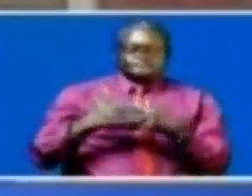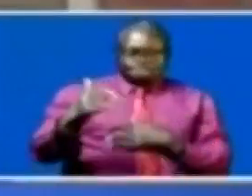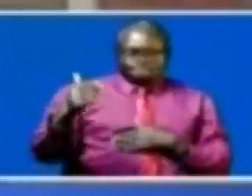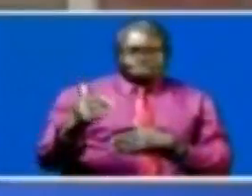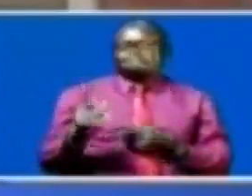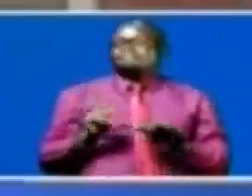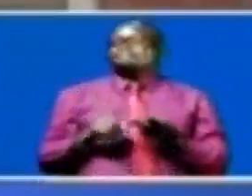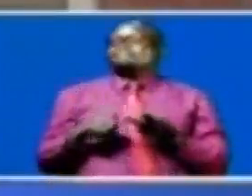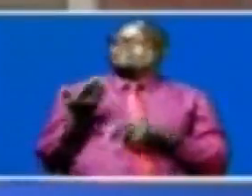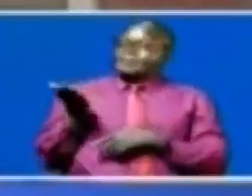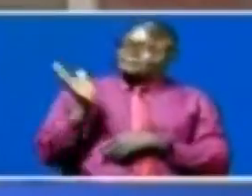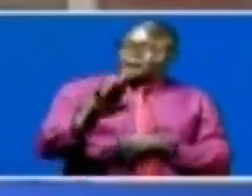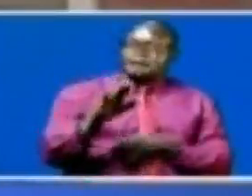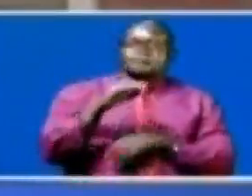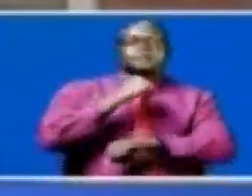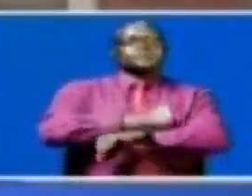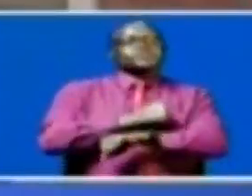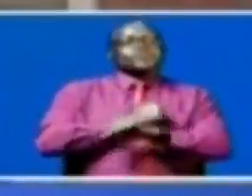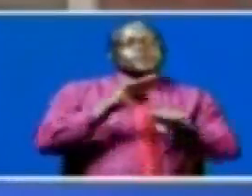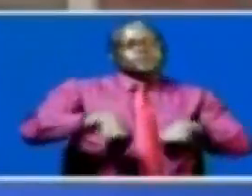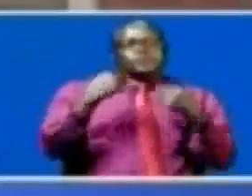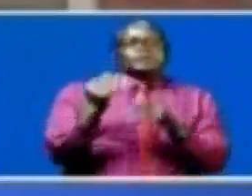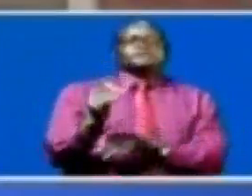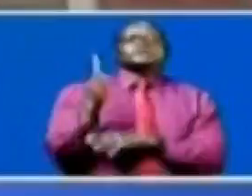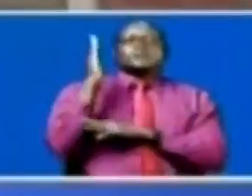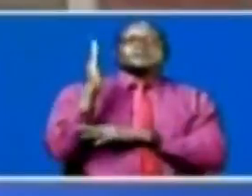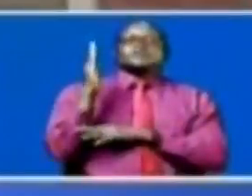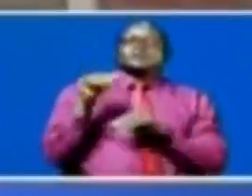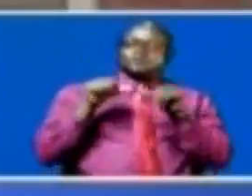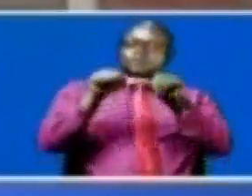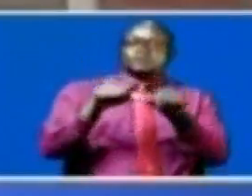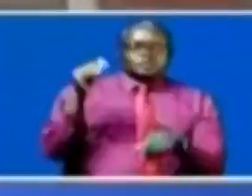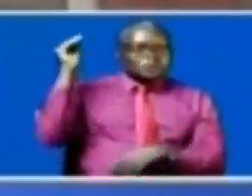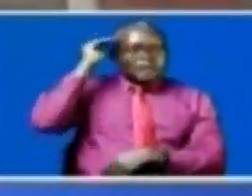pia waweze kurudi na tupatiwe kama ulinzi waweze kusoma katika ile hali ya